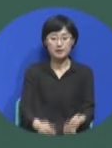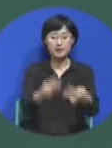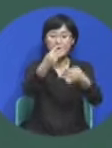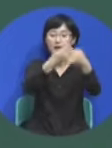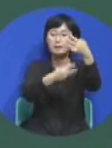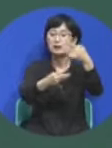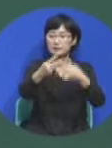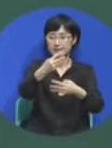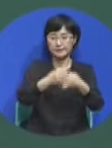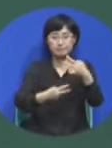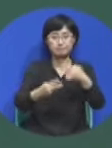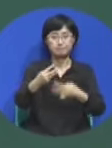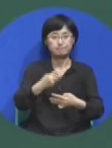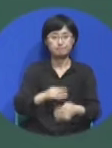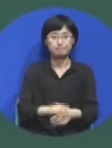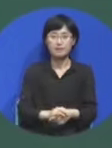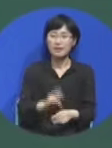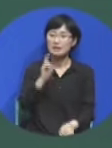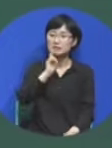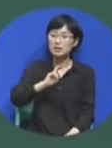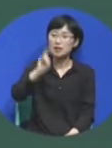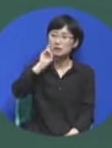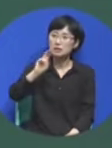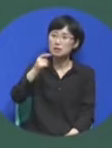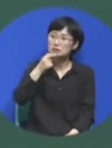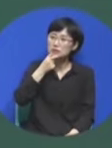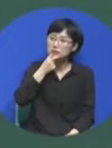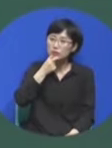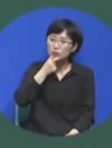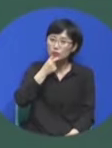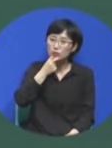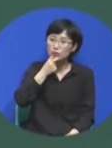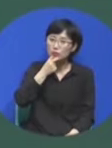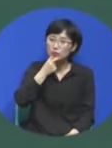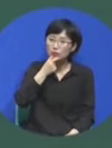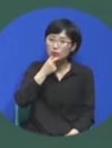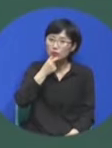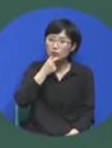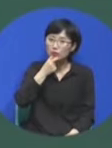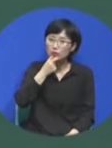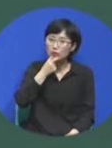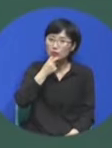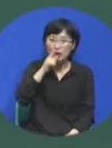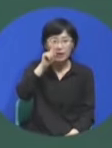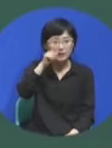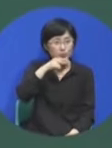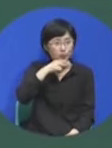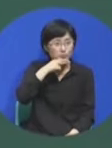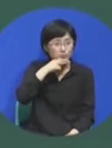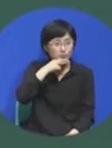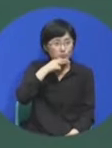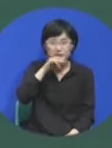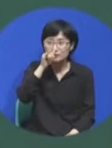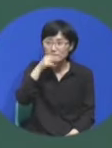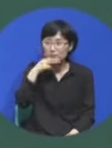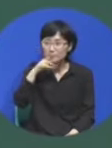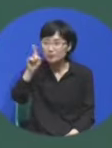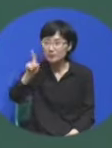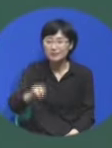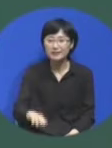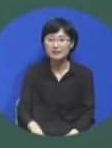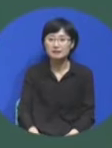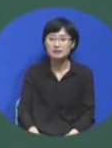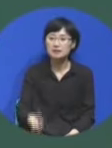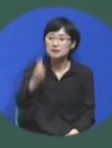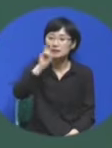우리 렘넌트들이 찬양하기를 싫어한다. 我们人们的不爱唱赞美. 그런 렘넌트 한 사람도 없길 바랍니다.